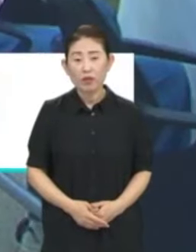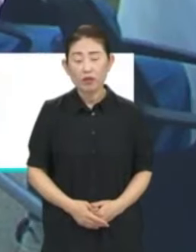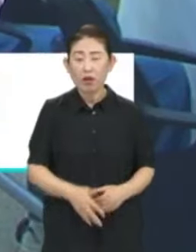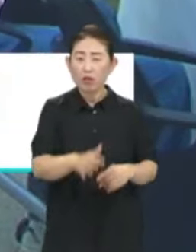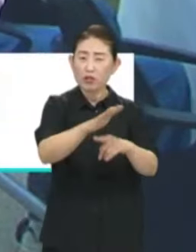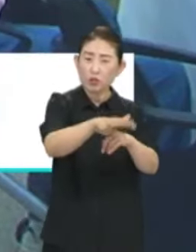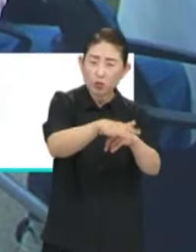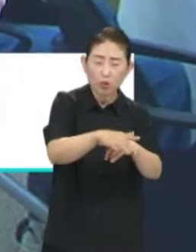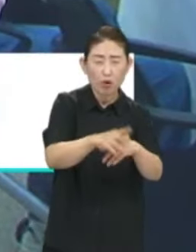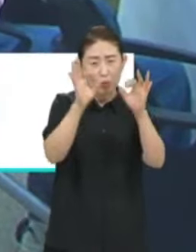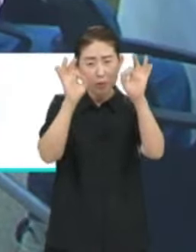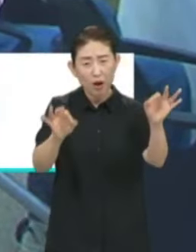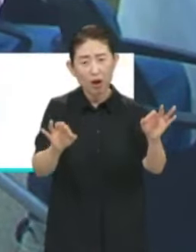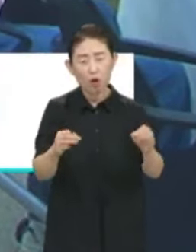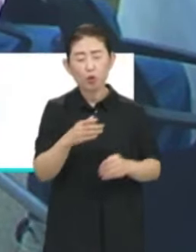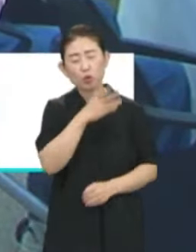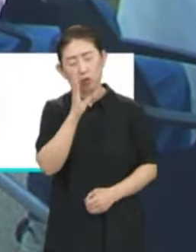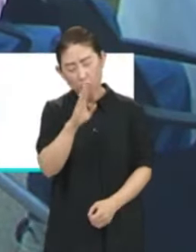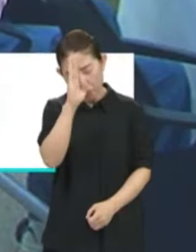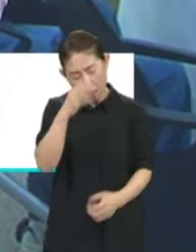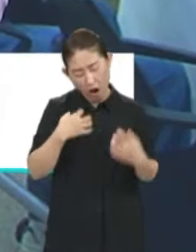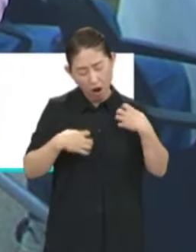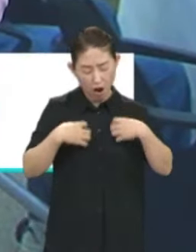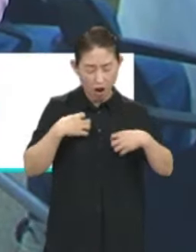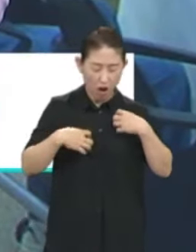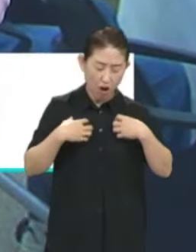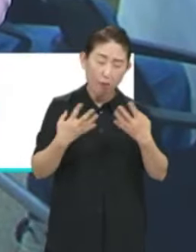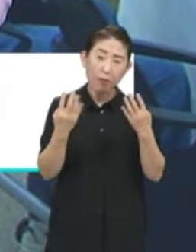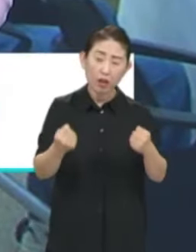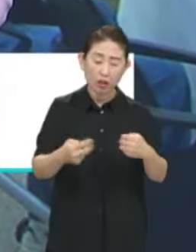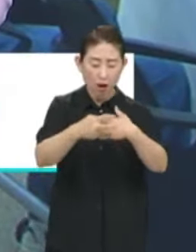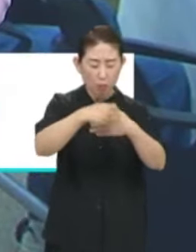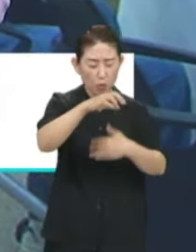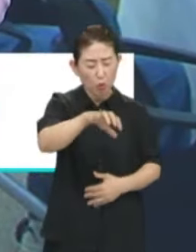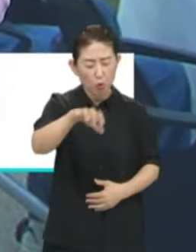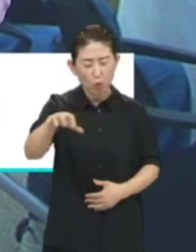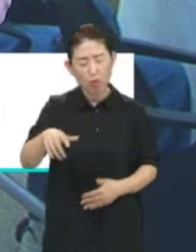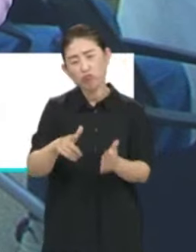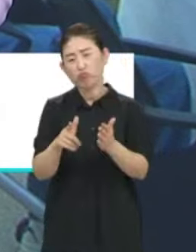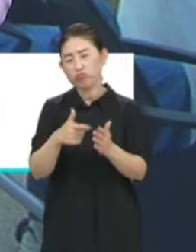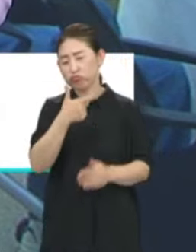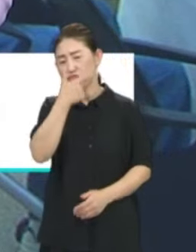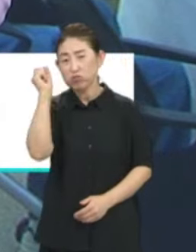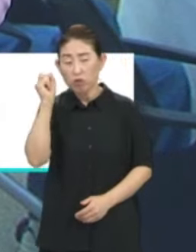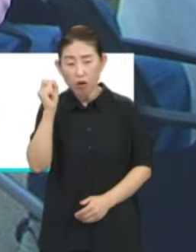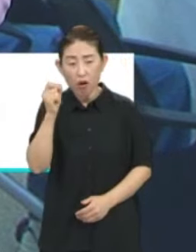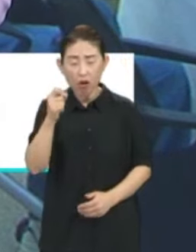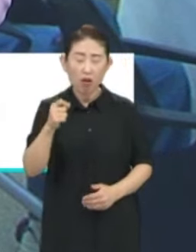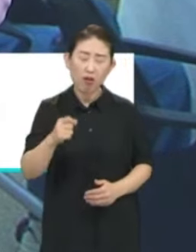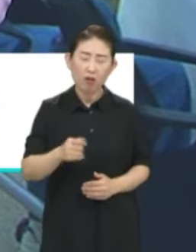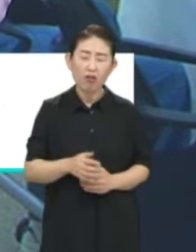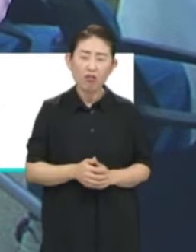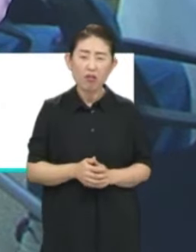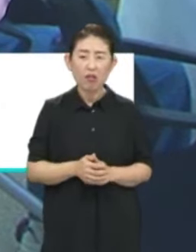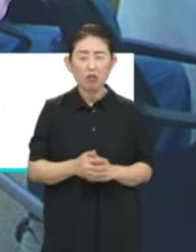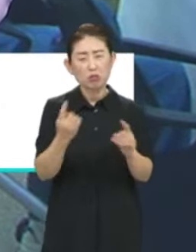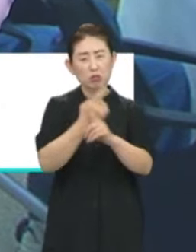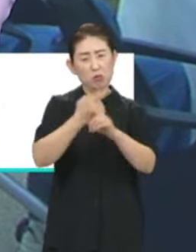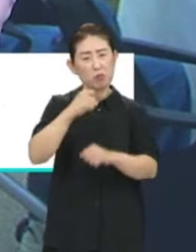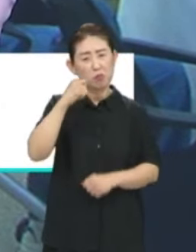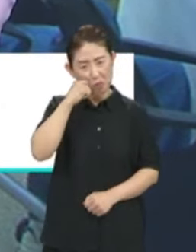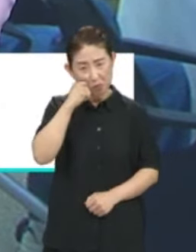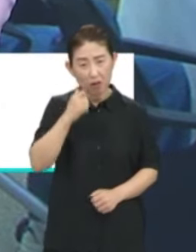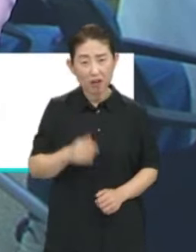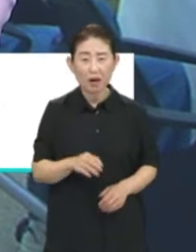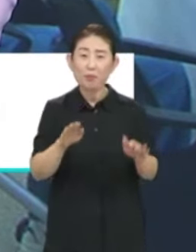농촌 지역은 몸이 아픈 어르신들이 많지만 의료시설이 부족해 제때 병원 진료를 받기가 어려운 게 현실인데요.